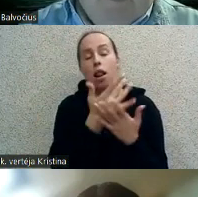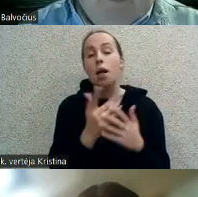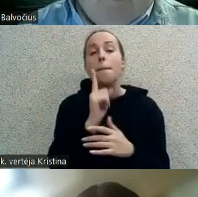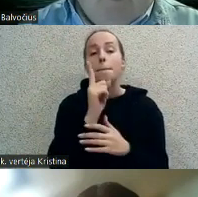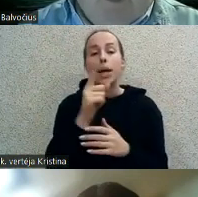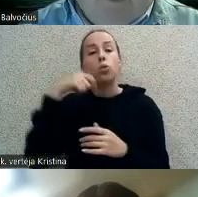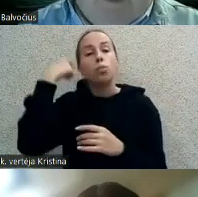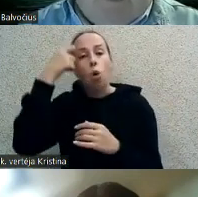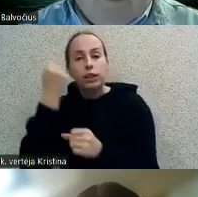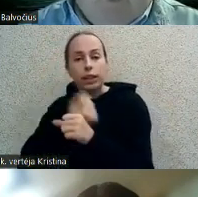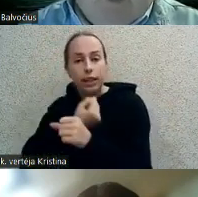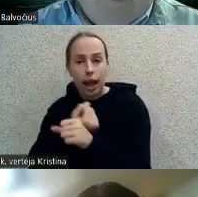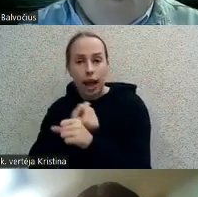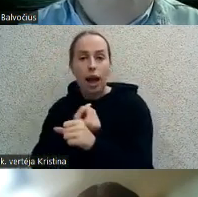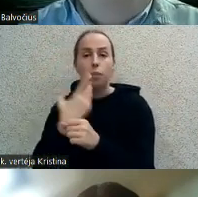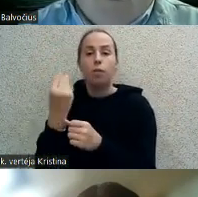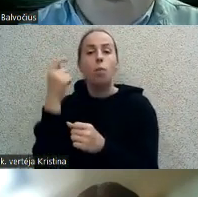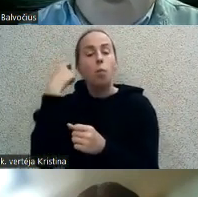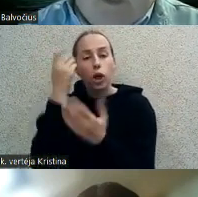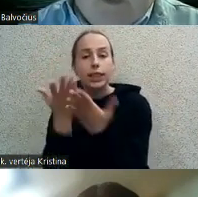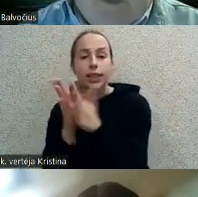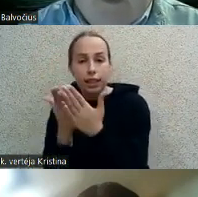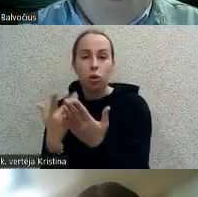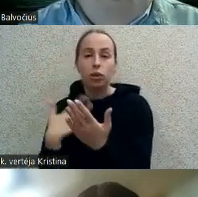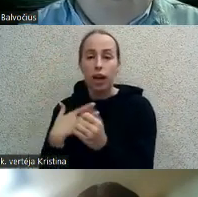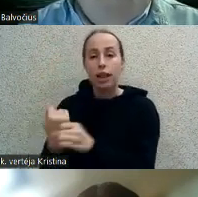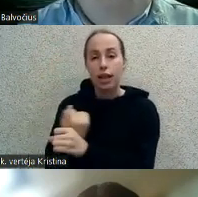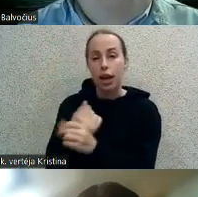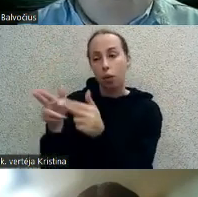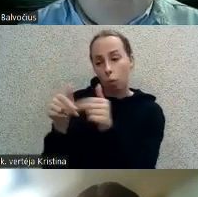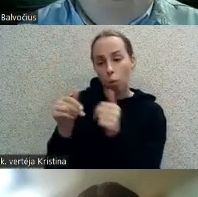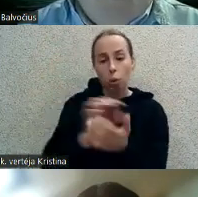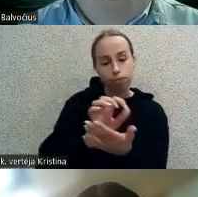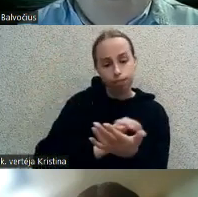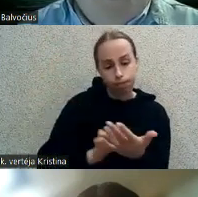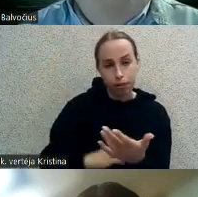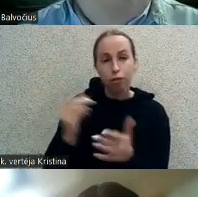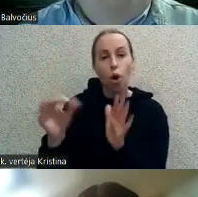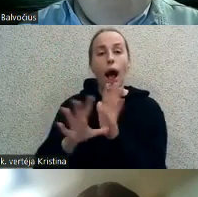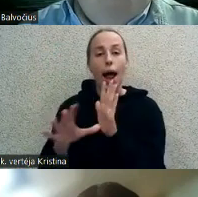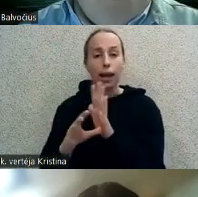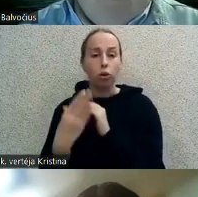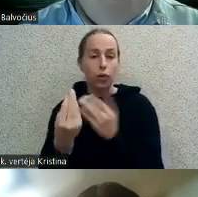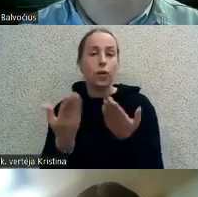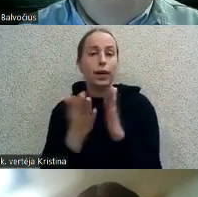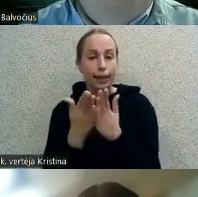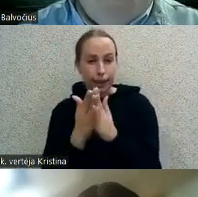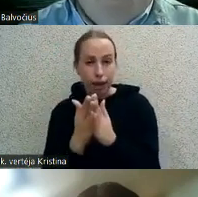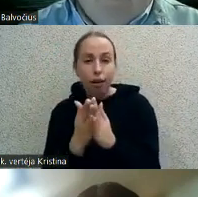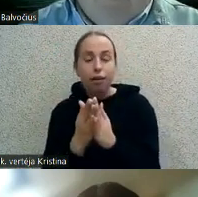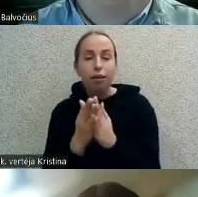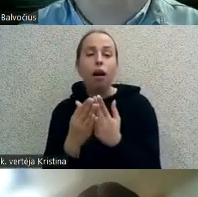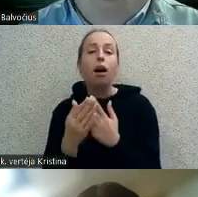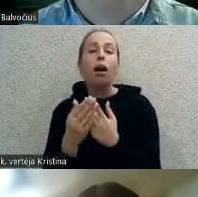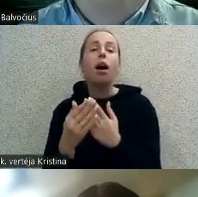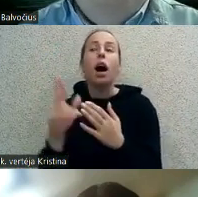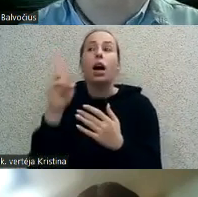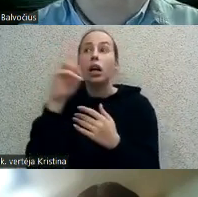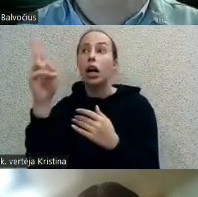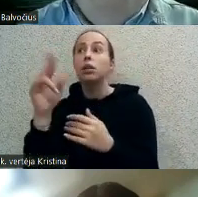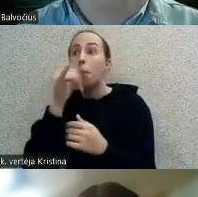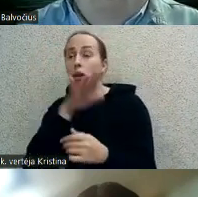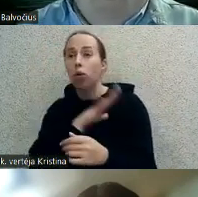darbas ir kur reikia tekstą suprasti, galbūt straipsnį rašyti, tai elektroninė knyga tikrai visi turbūt turėtų, kurie bent kartą bandė, yra